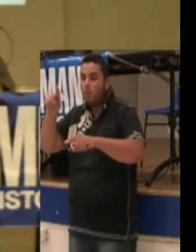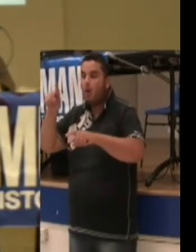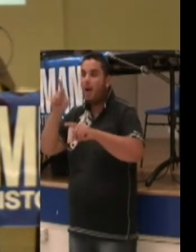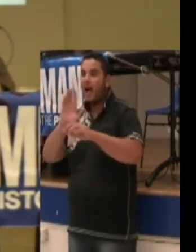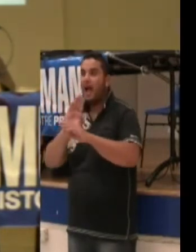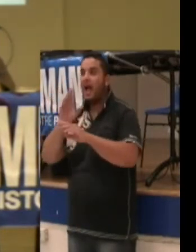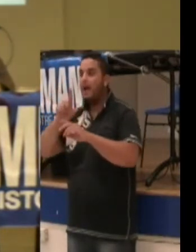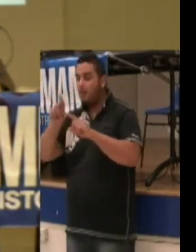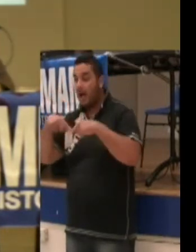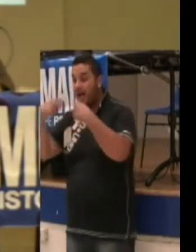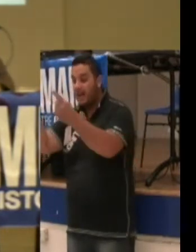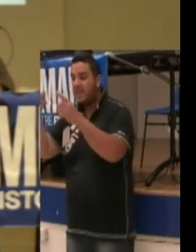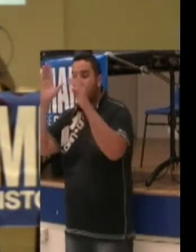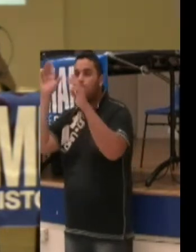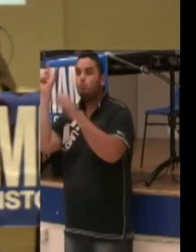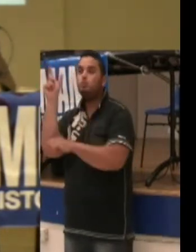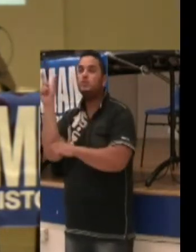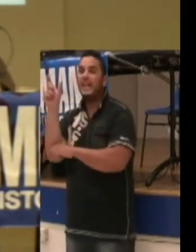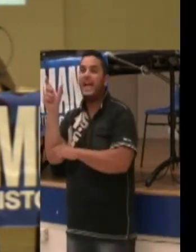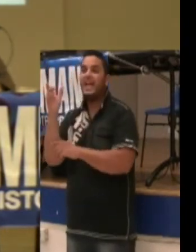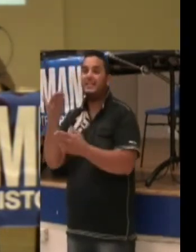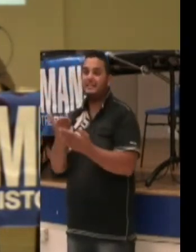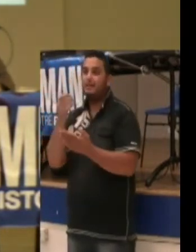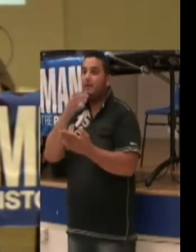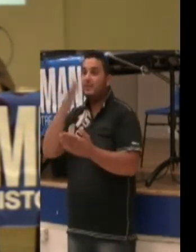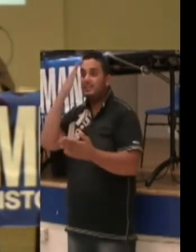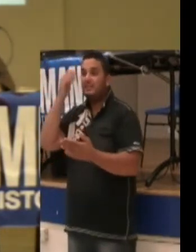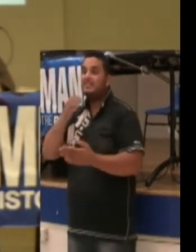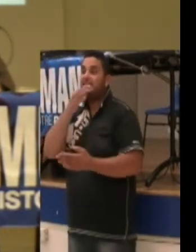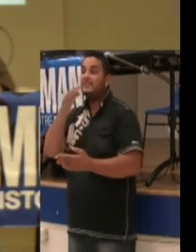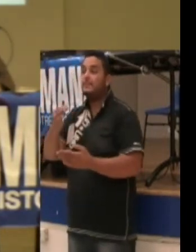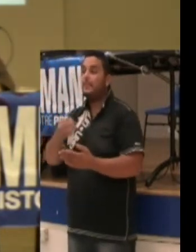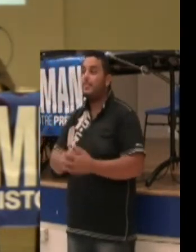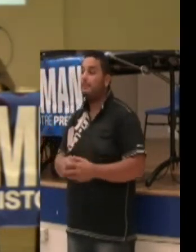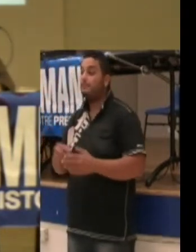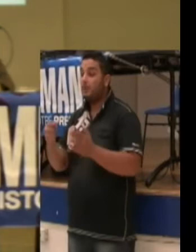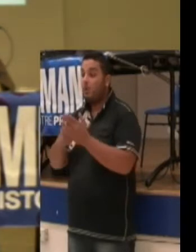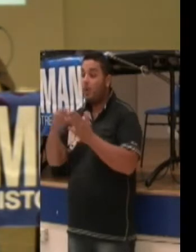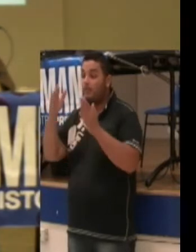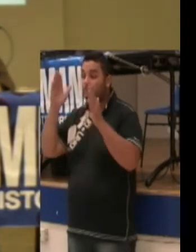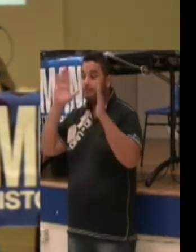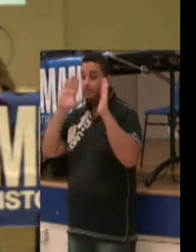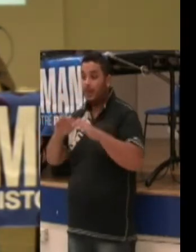on n'est pas dans un pays musulman, tu dois connaître les lieux de prière. Pourquoi? Quand la prière, elle t'arrive, tu sais où aller.